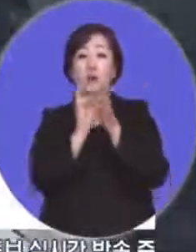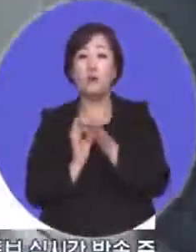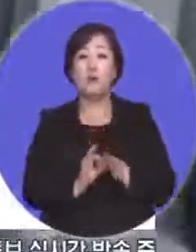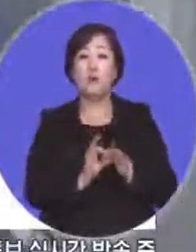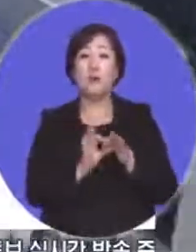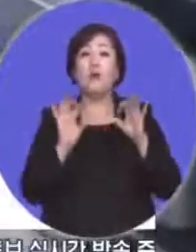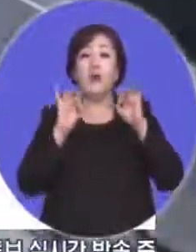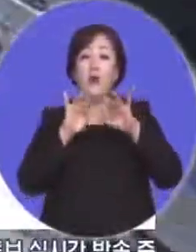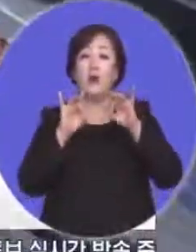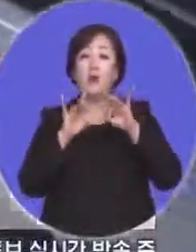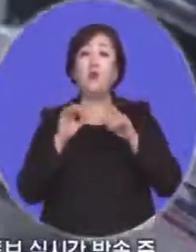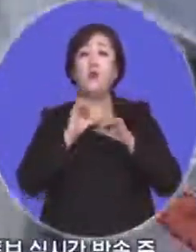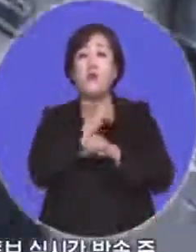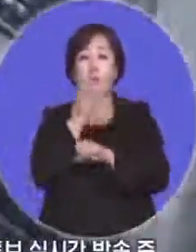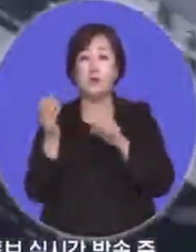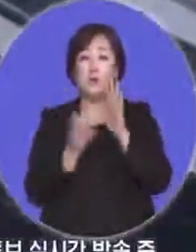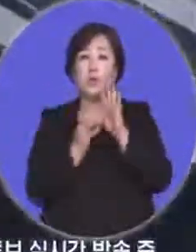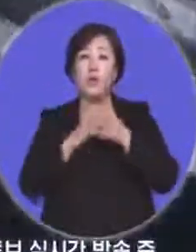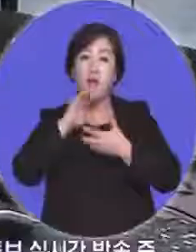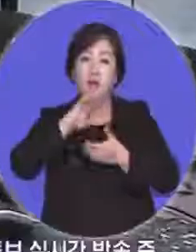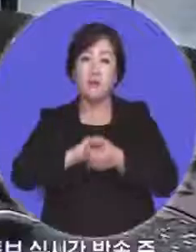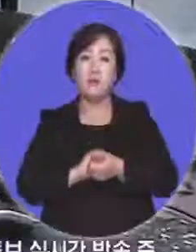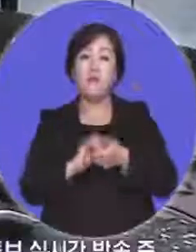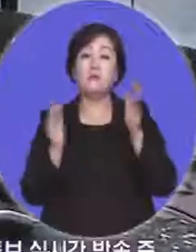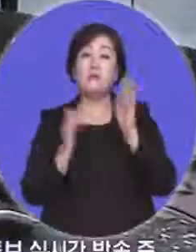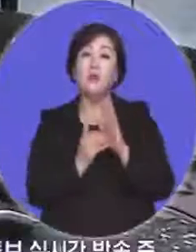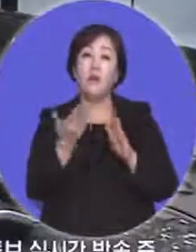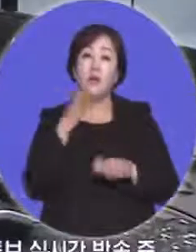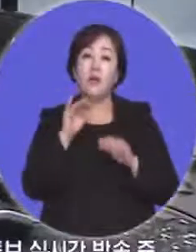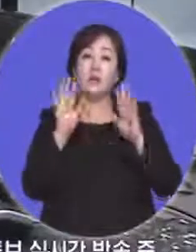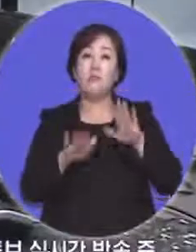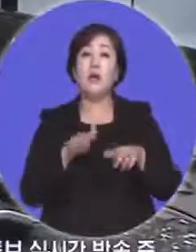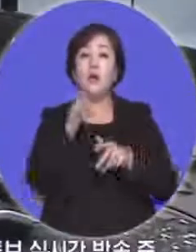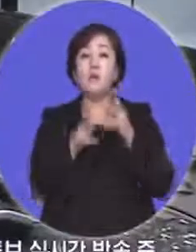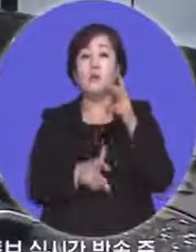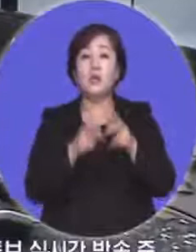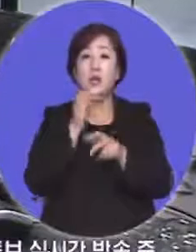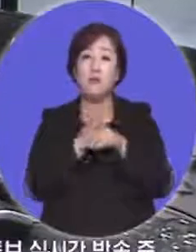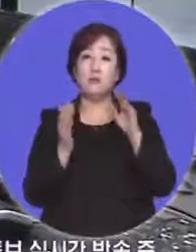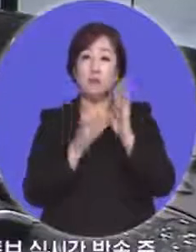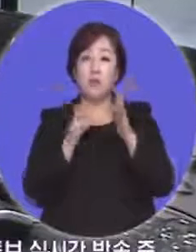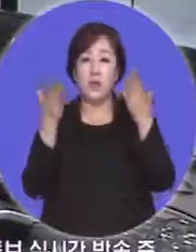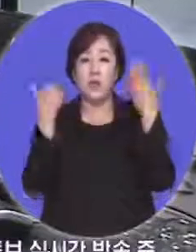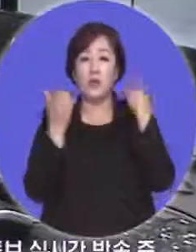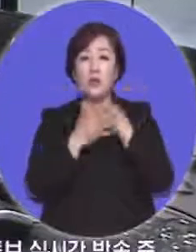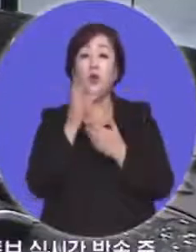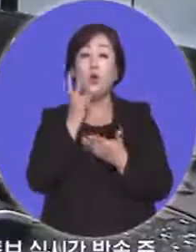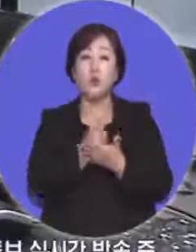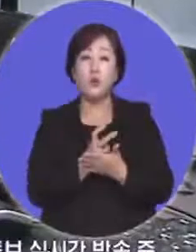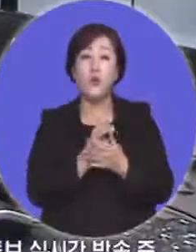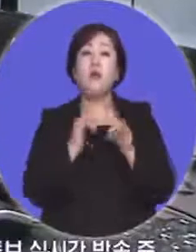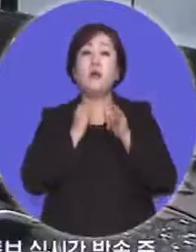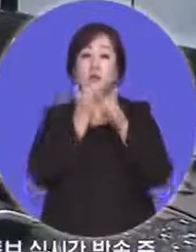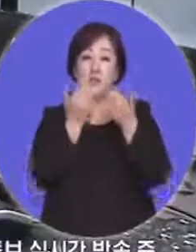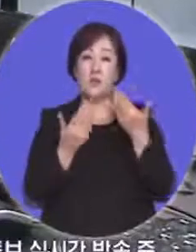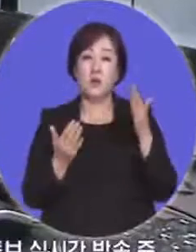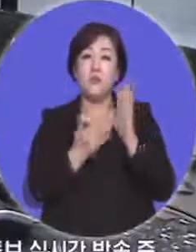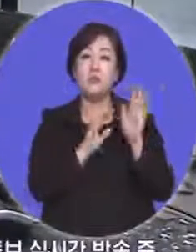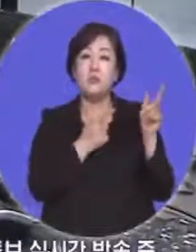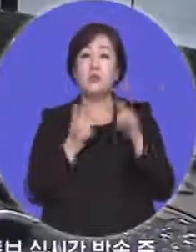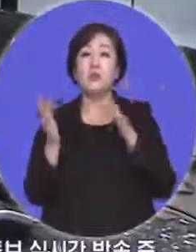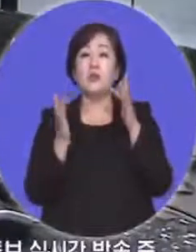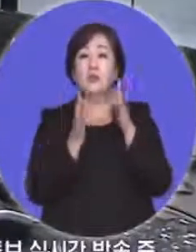교내 방송에 한정돼 있었습니다. 하지만 이번 사업을 통해 학교 조례나 시상식 같은 행사를